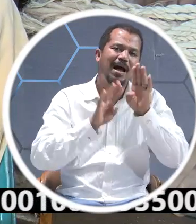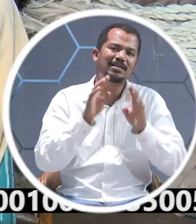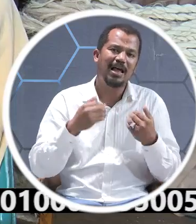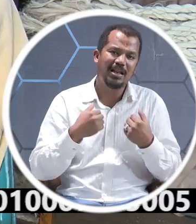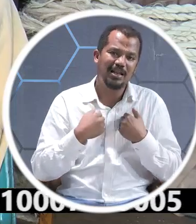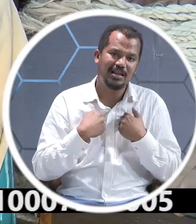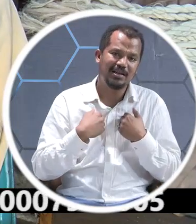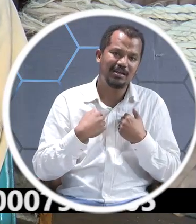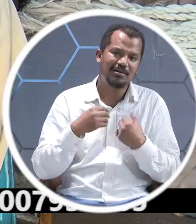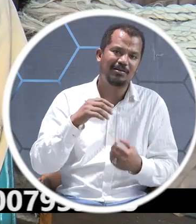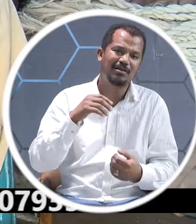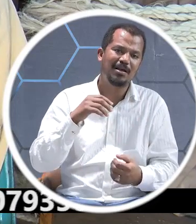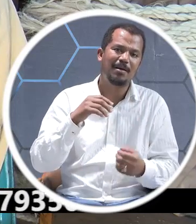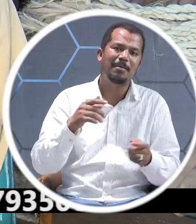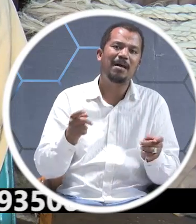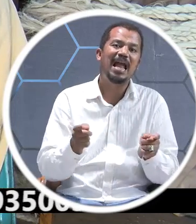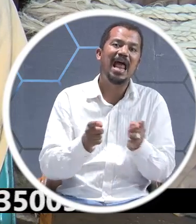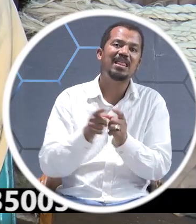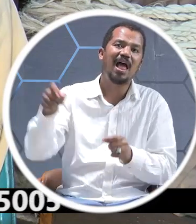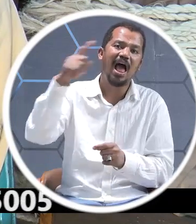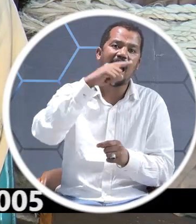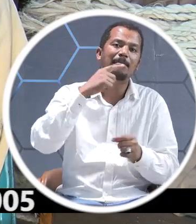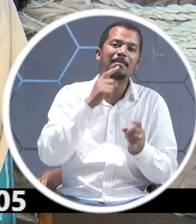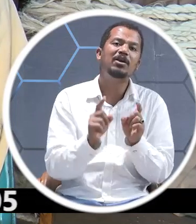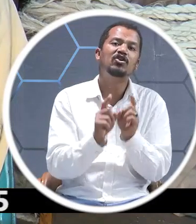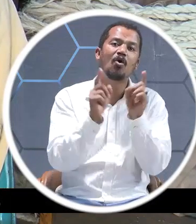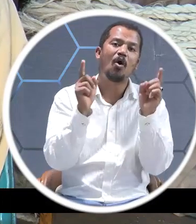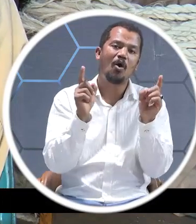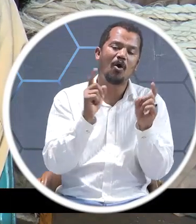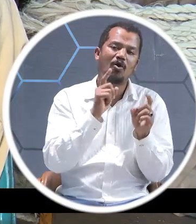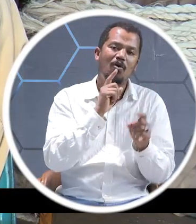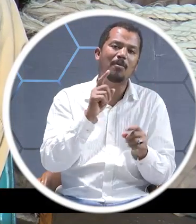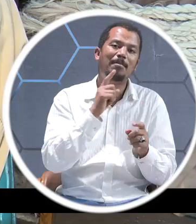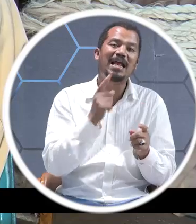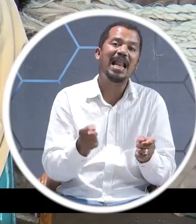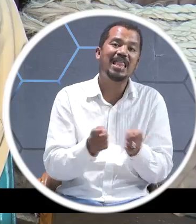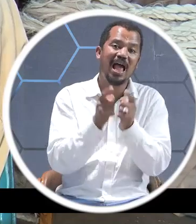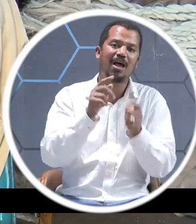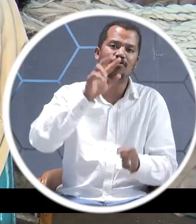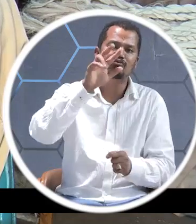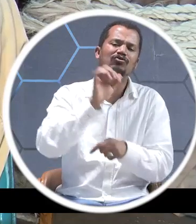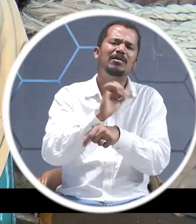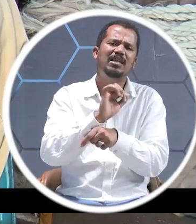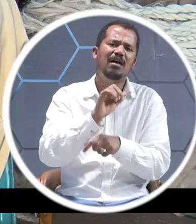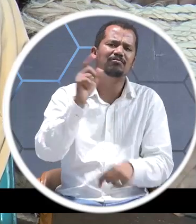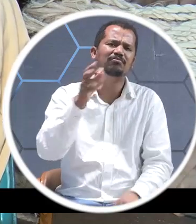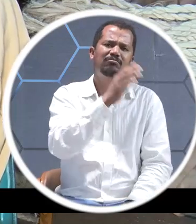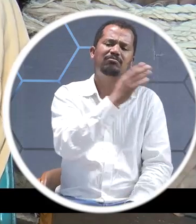አለች። በ120 የምትባል በመገናኛ ዙረን በሜክሲኮ ነው መገናኛ ሶስት መኪና ነው